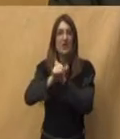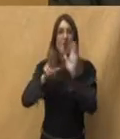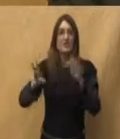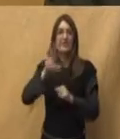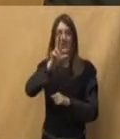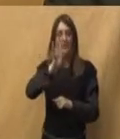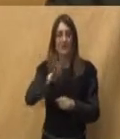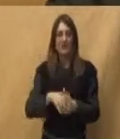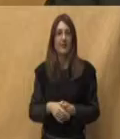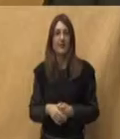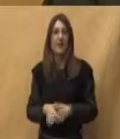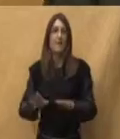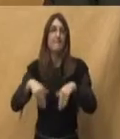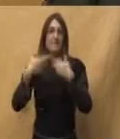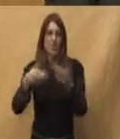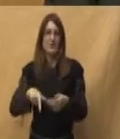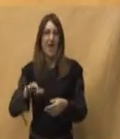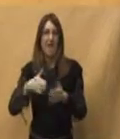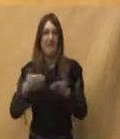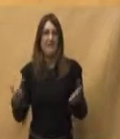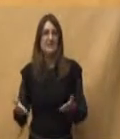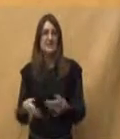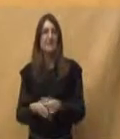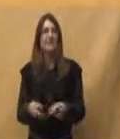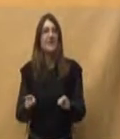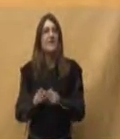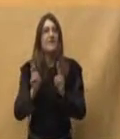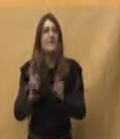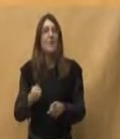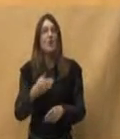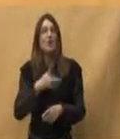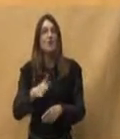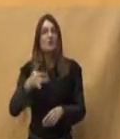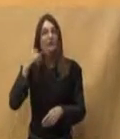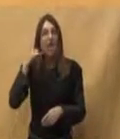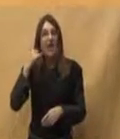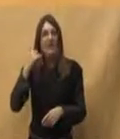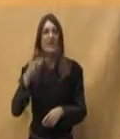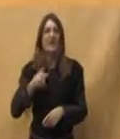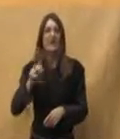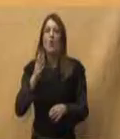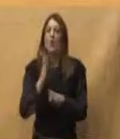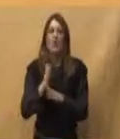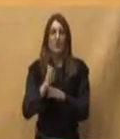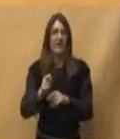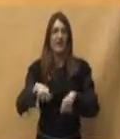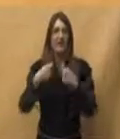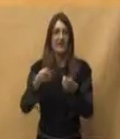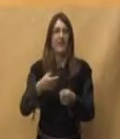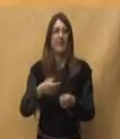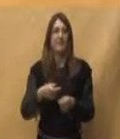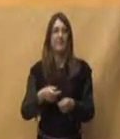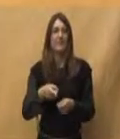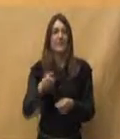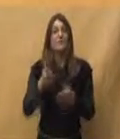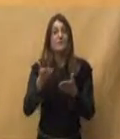091-511-8334. Odlično. Eto, nakon emisije. Da, odlično. Ali isto tako mogu nazvati naši info telefon koji mi imamo uvijek na usluzi naših suradnika,